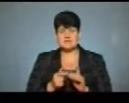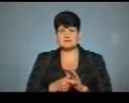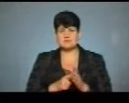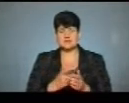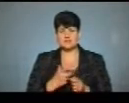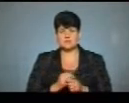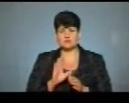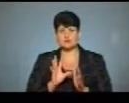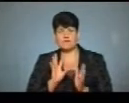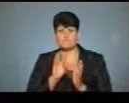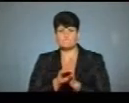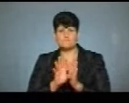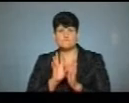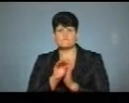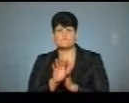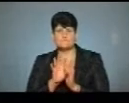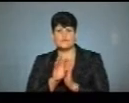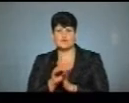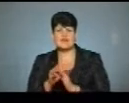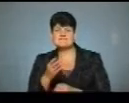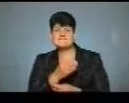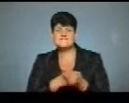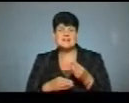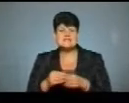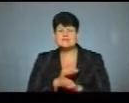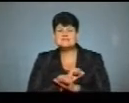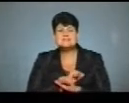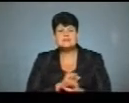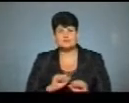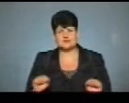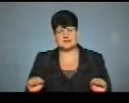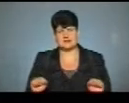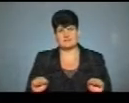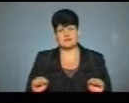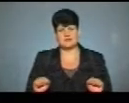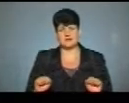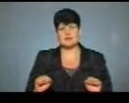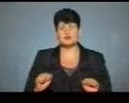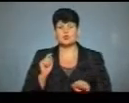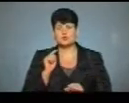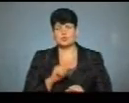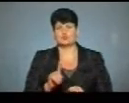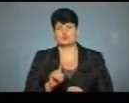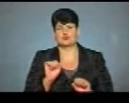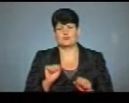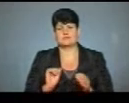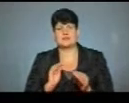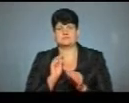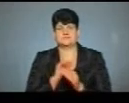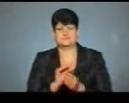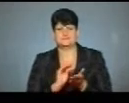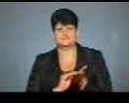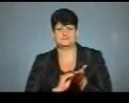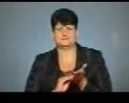нього вводитися. І отака фальсифікація унеможливить, більший процент унеможливить того, що можна буде дописати будь-яке